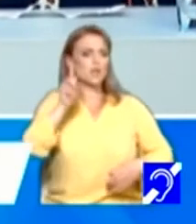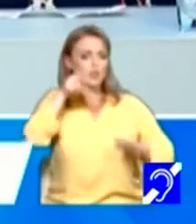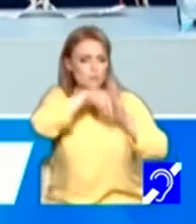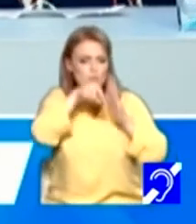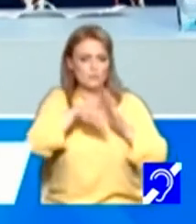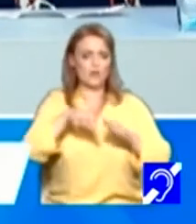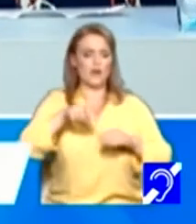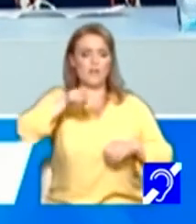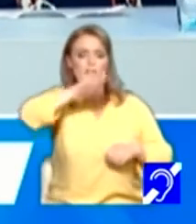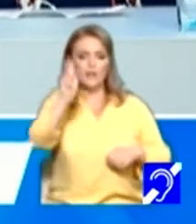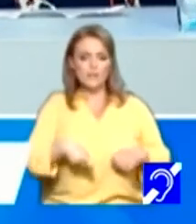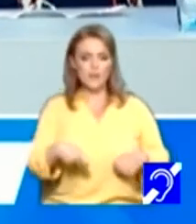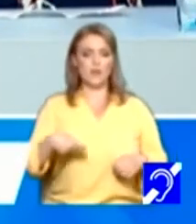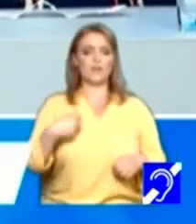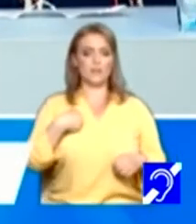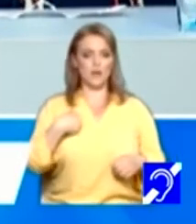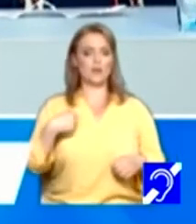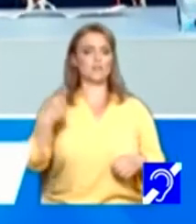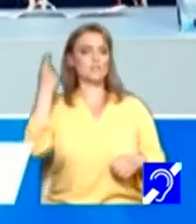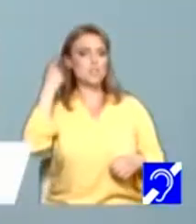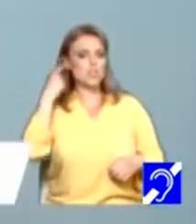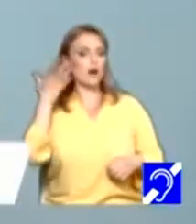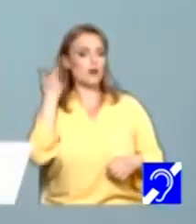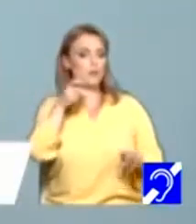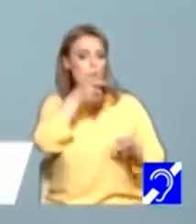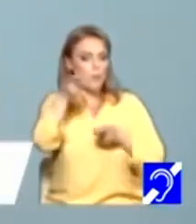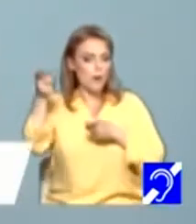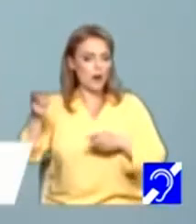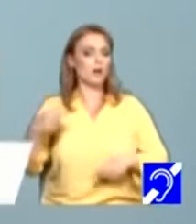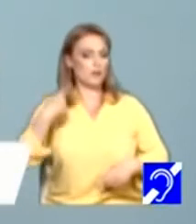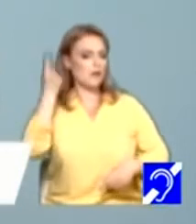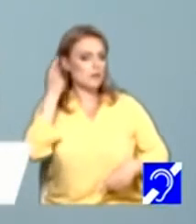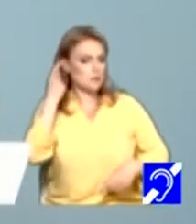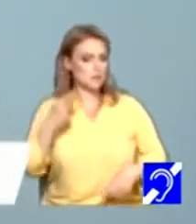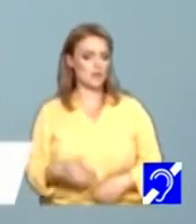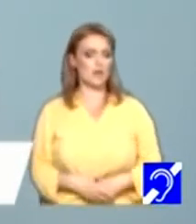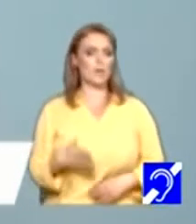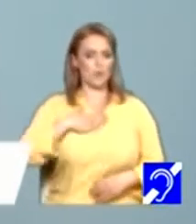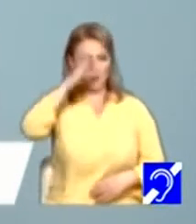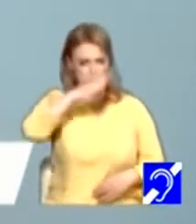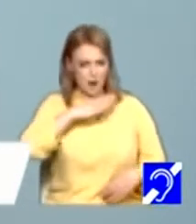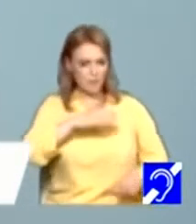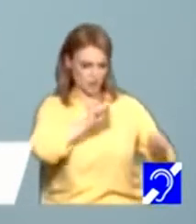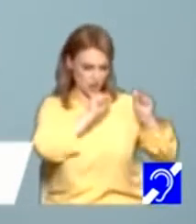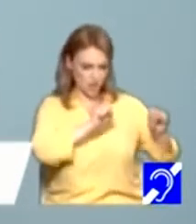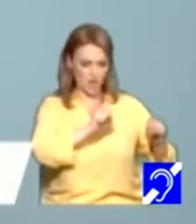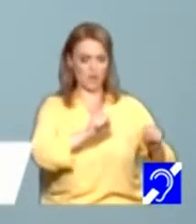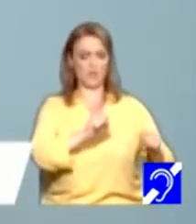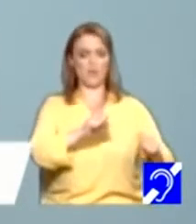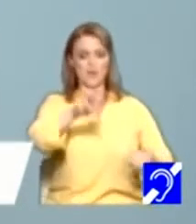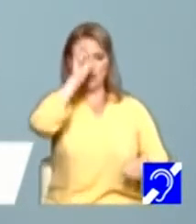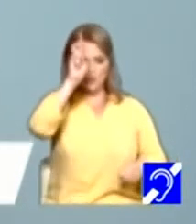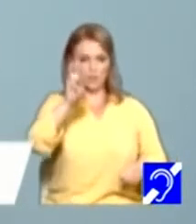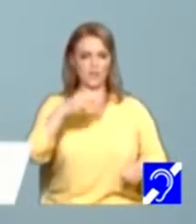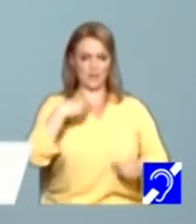dormit cu automatul sub pierne când mamica mea, tăticul meu stătea și apara statul. Eu știu ce înseamnă război, eu l-am văzut cu ochii mei.